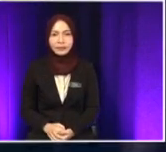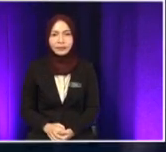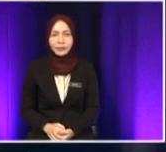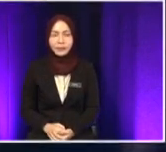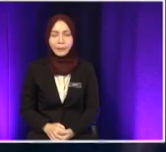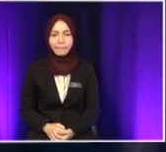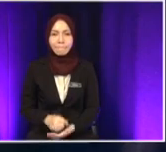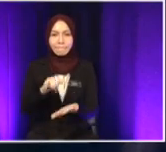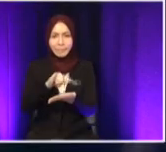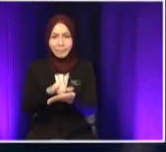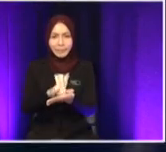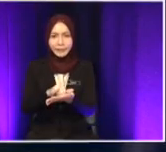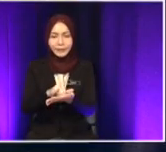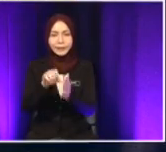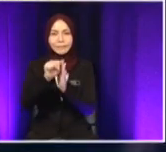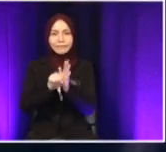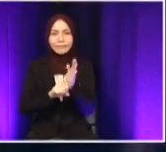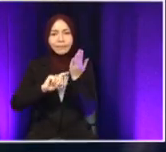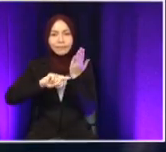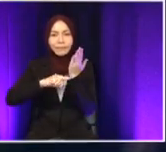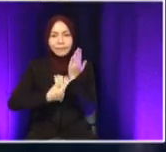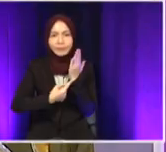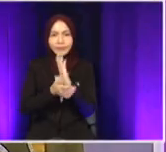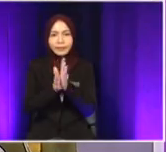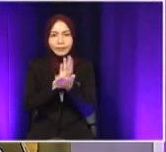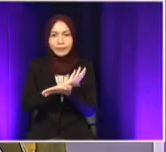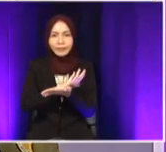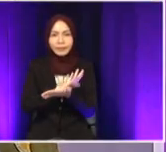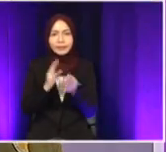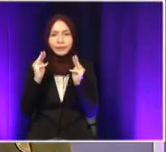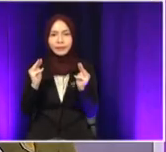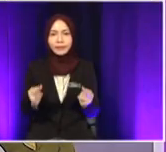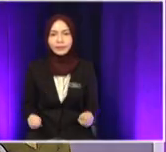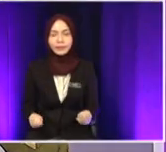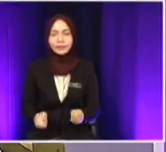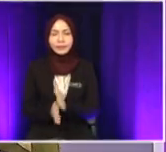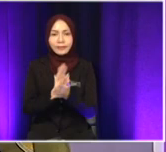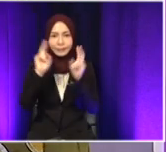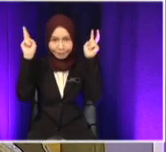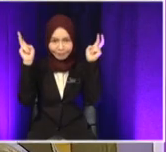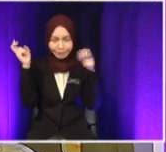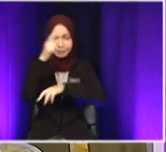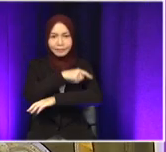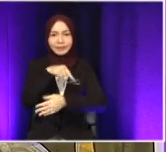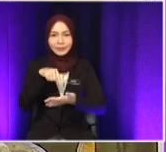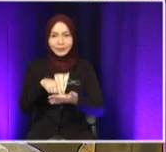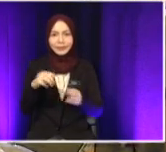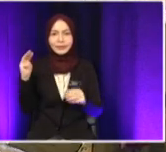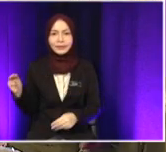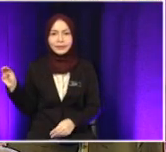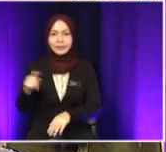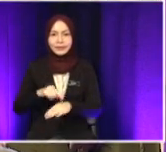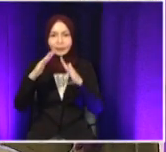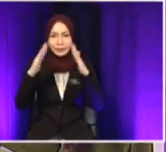dalam diri manusia jadi kita pergi kepada tajuk kita hari ini murid-murid di rumah bersedia dengan